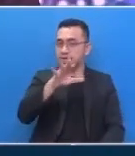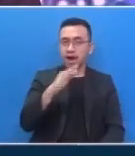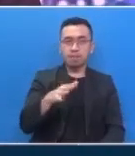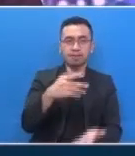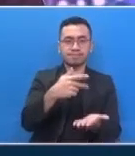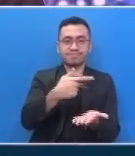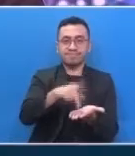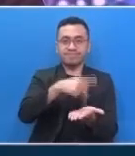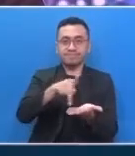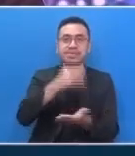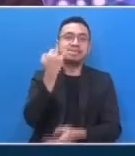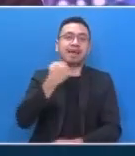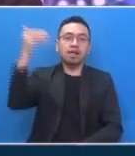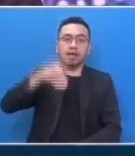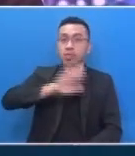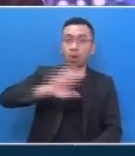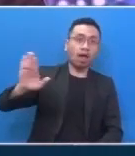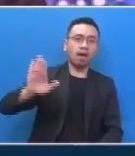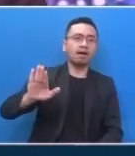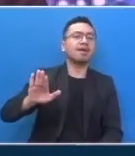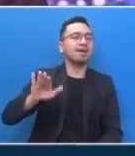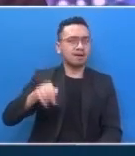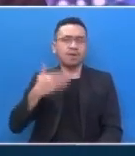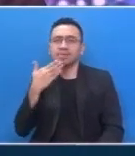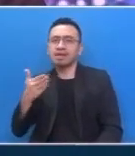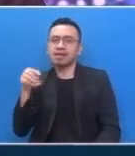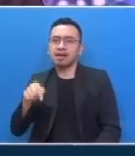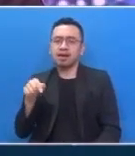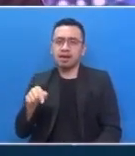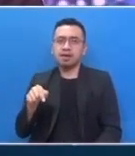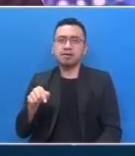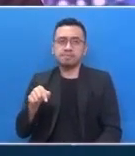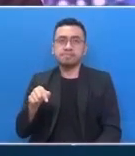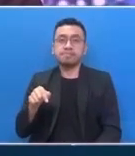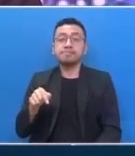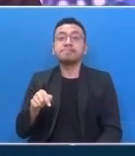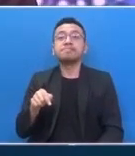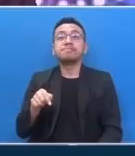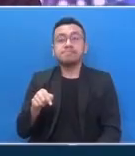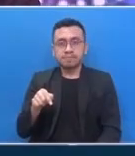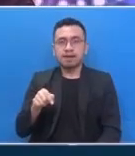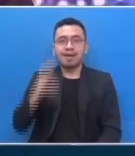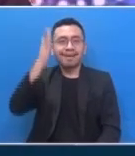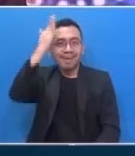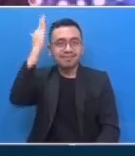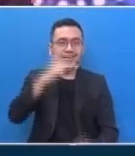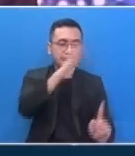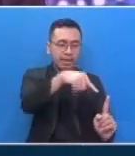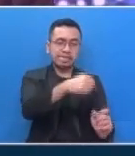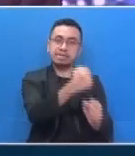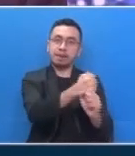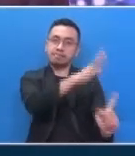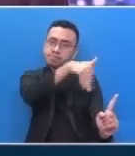U20 kalau analisa Anda ada apa sampai e harus e Ganjar memanggil